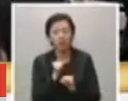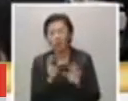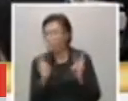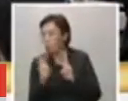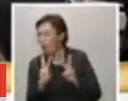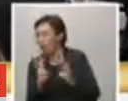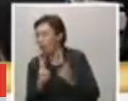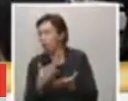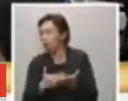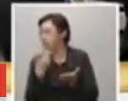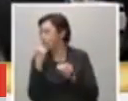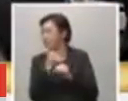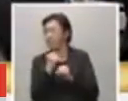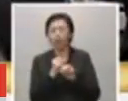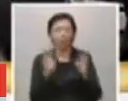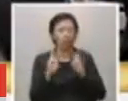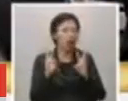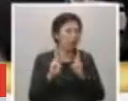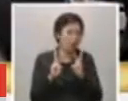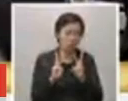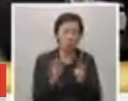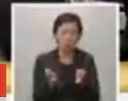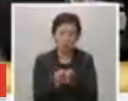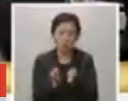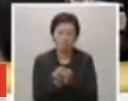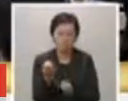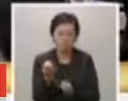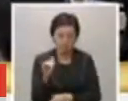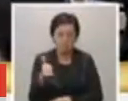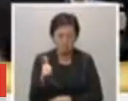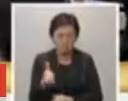หมดทั่วประเทศการว่างงานจะสูงเป็นประวัติการ